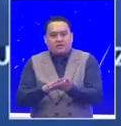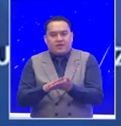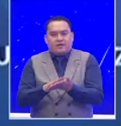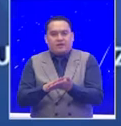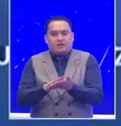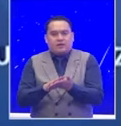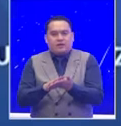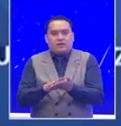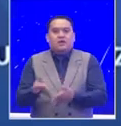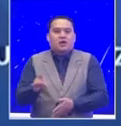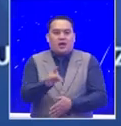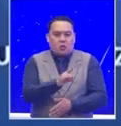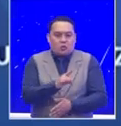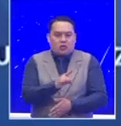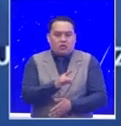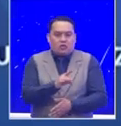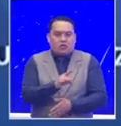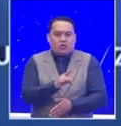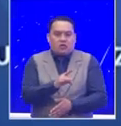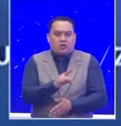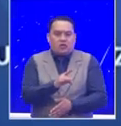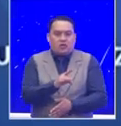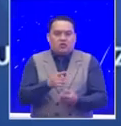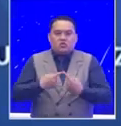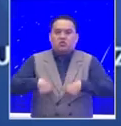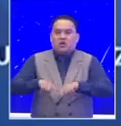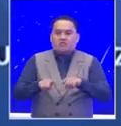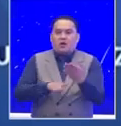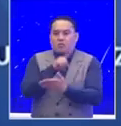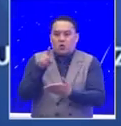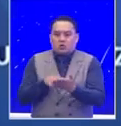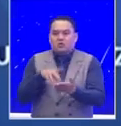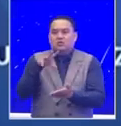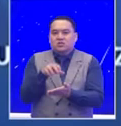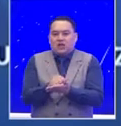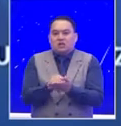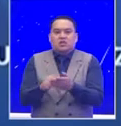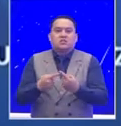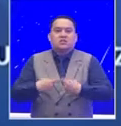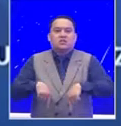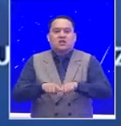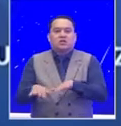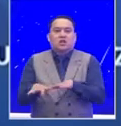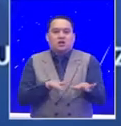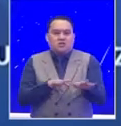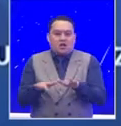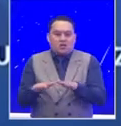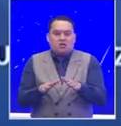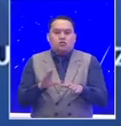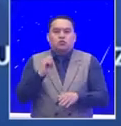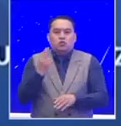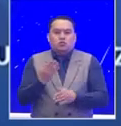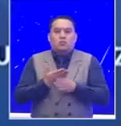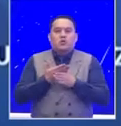работодателей районный штаб по вопросам занятости населения принимает решение об оказании